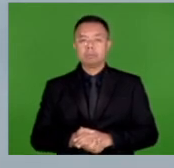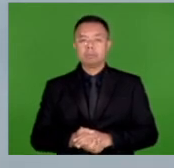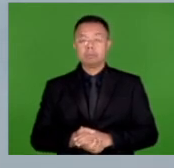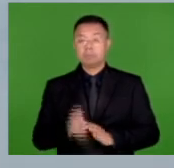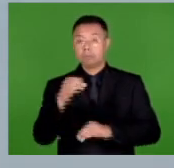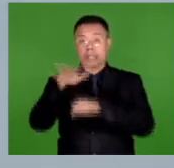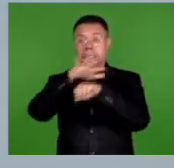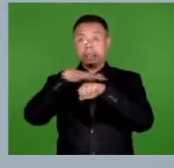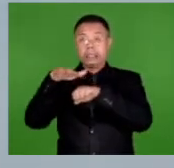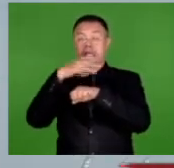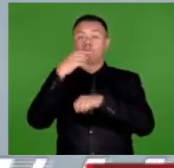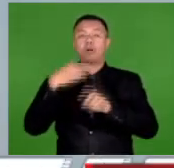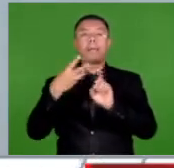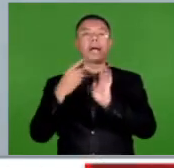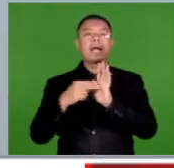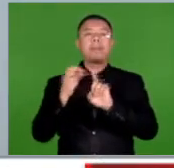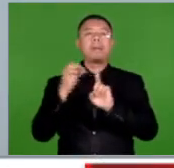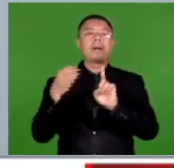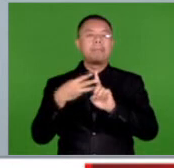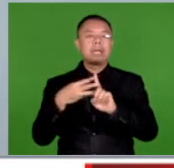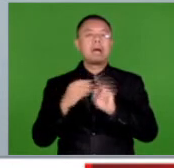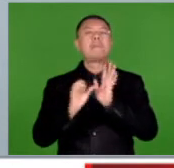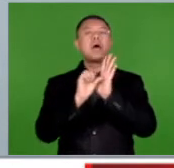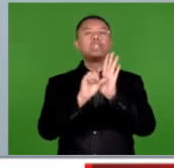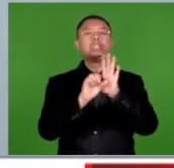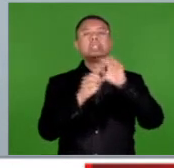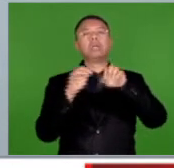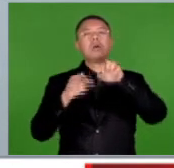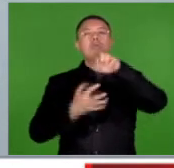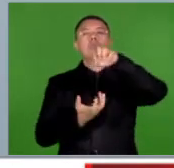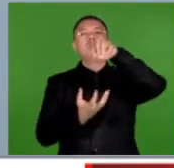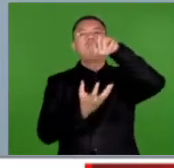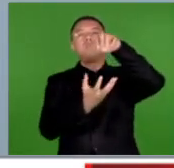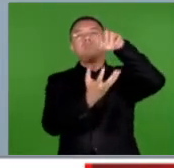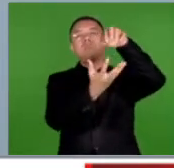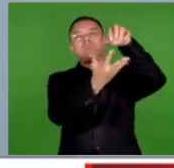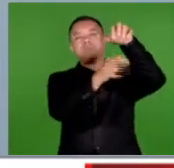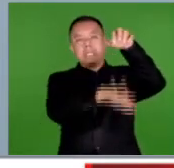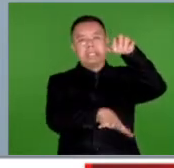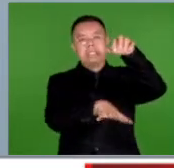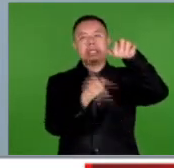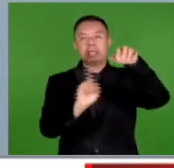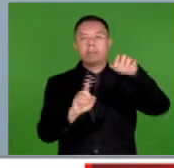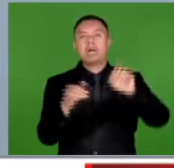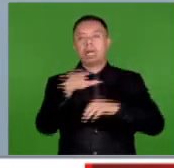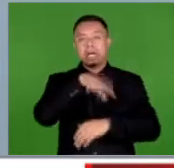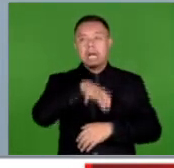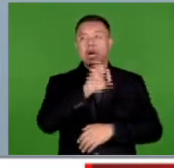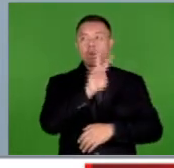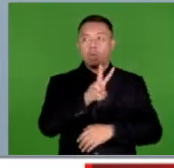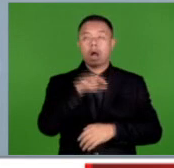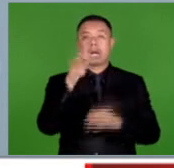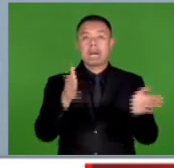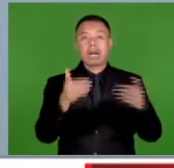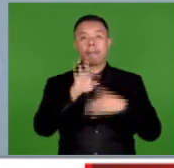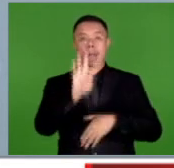Helikopter milik BNPB melakukan pemadaman lewat udara dengan waterbombing yang dilakukan di zona 2 dan 4 tempat pembuangan